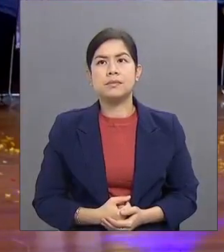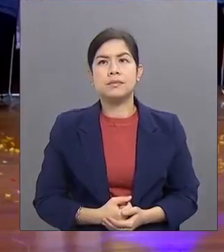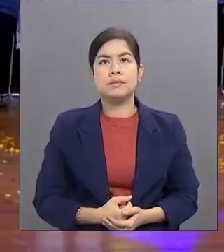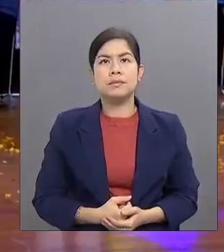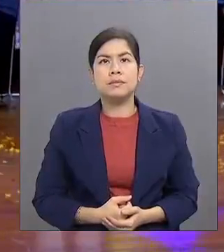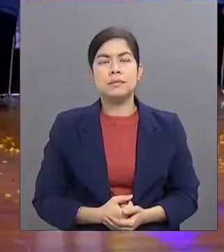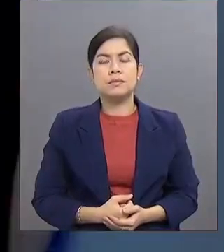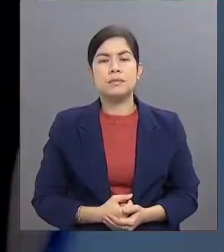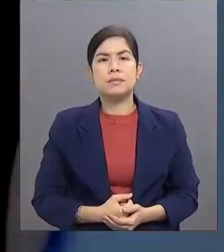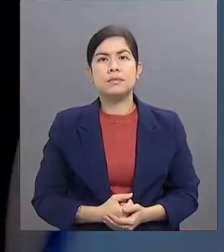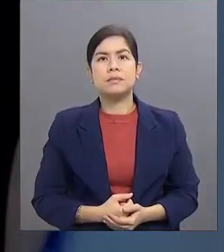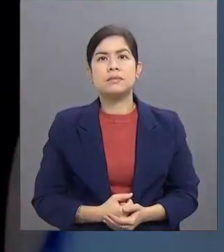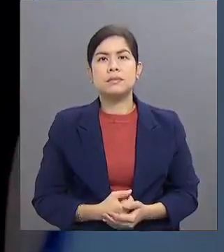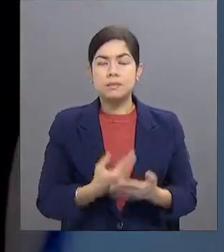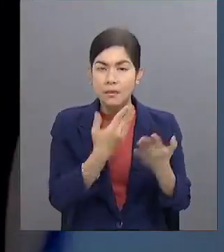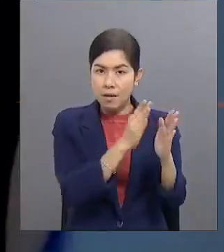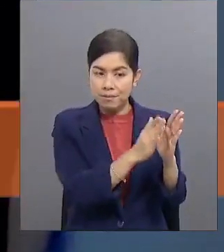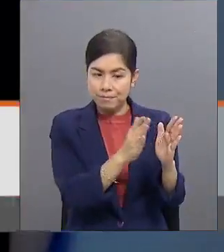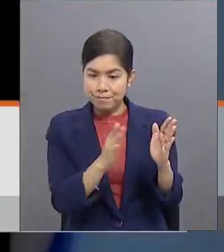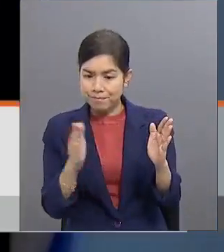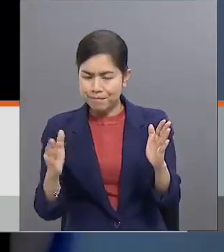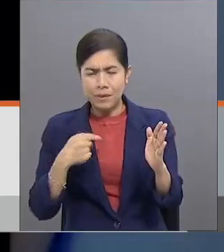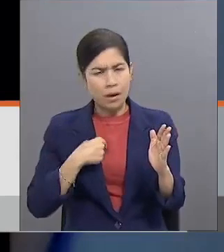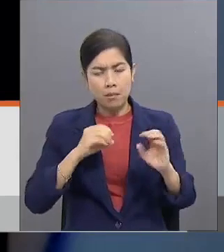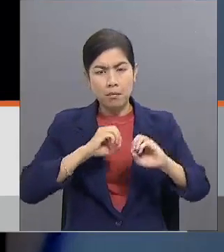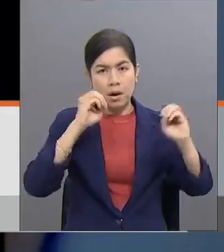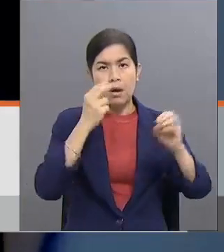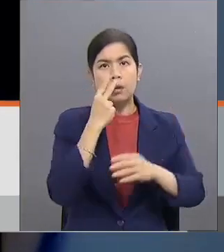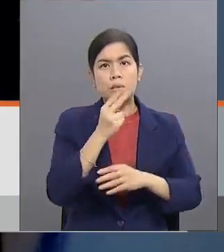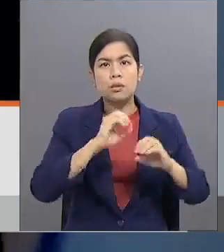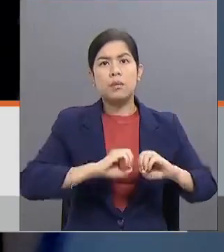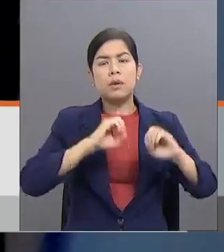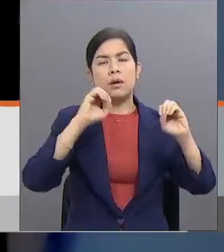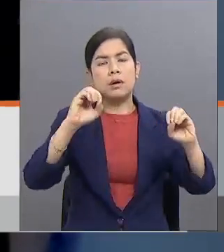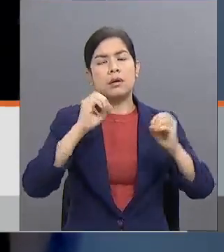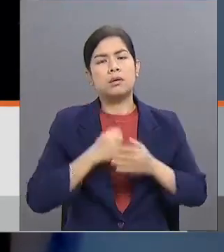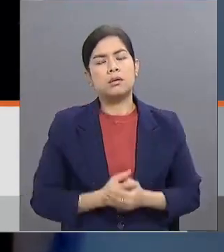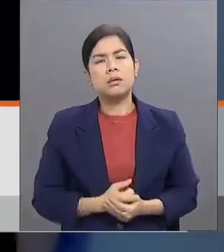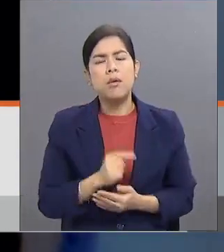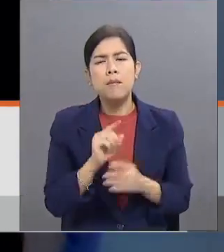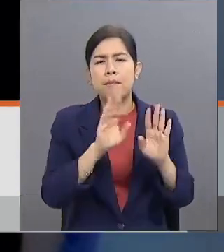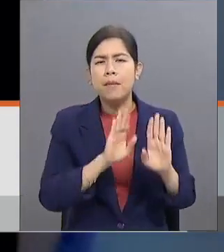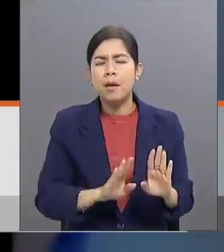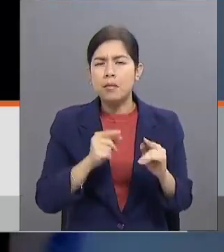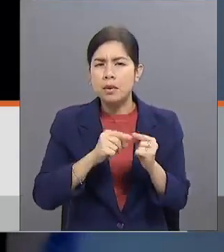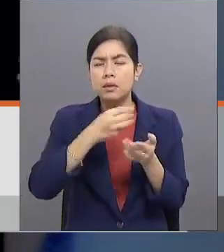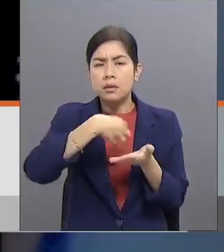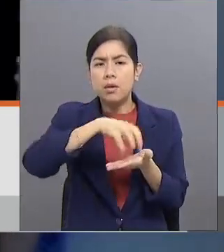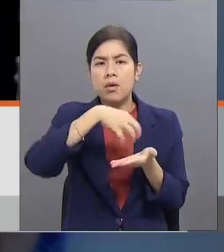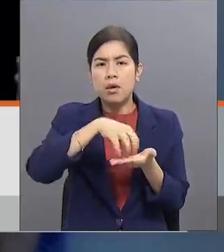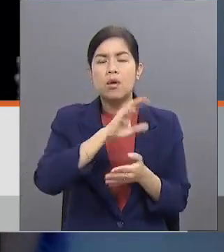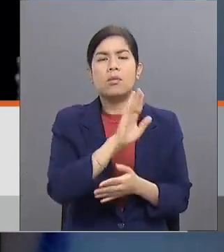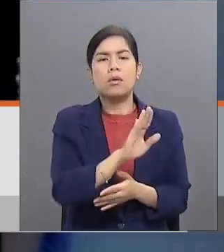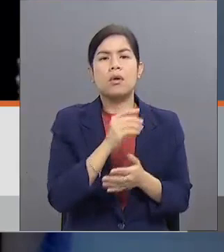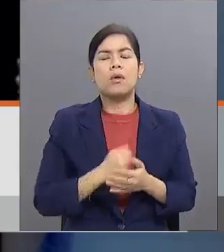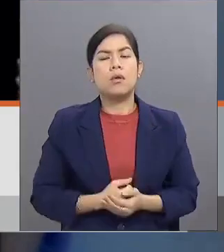บางเพลงหรือว่าบางเรื่องเนี่ยครับเราไม่เคยรู้มาก่อนอย่างเพลงสีด่างครับเราไม่เคยรู้ว่ามันมีเรื่องราวอย่างนั้นอยู่ครับเราก็เ